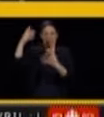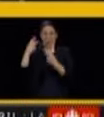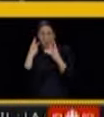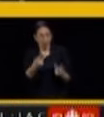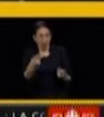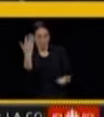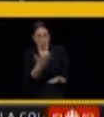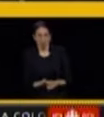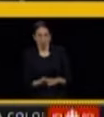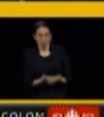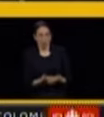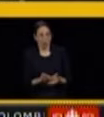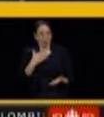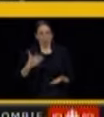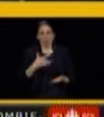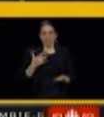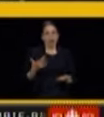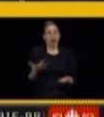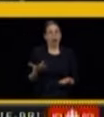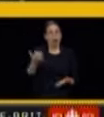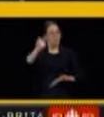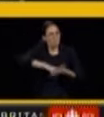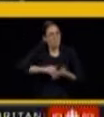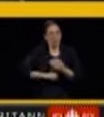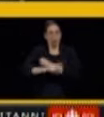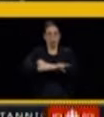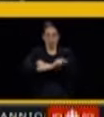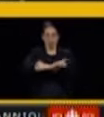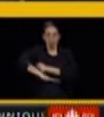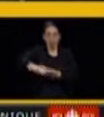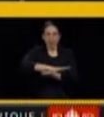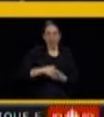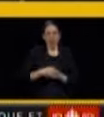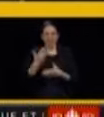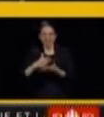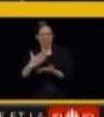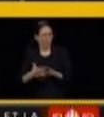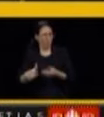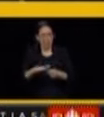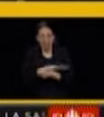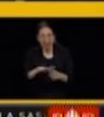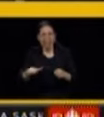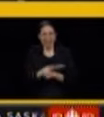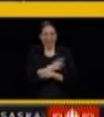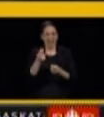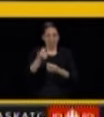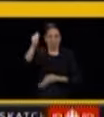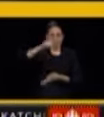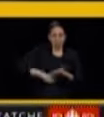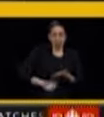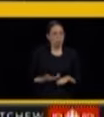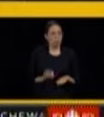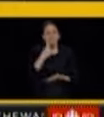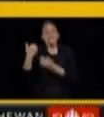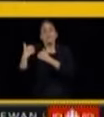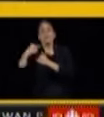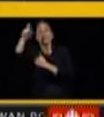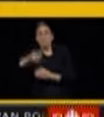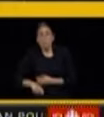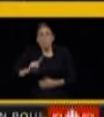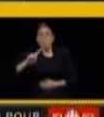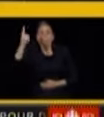étant une tempête parfaite avec le manque de préposés, le manque de financement? Qui doit répondre de ça? Bien, je pense que la